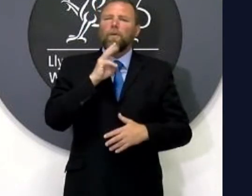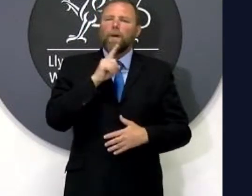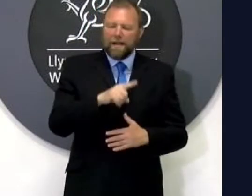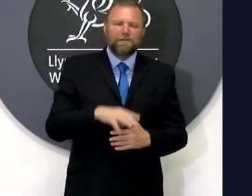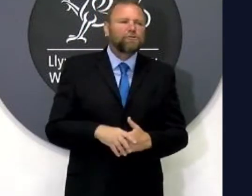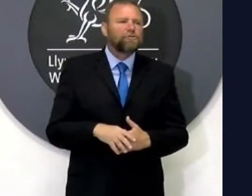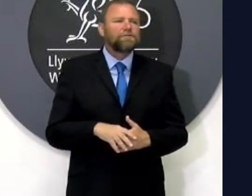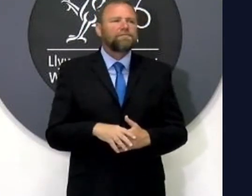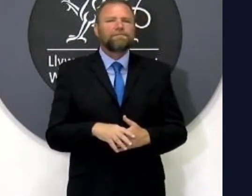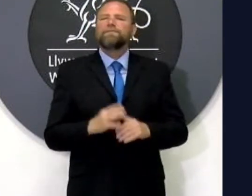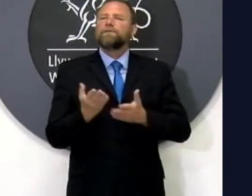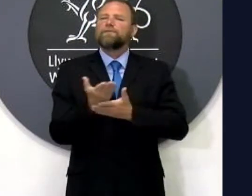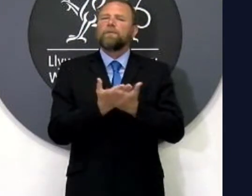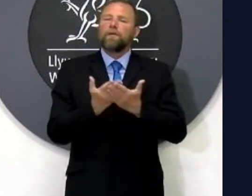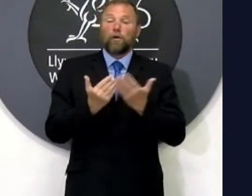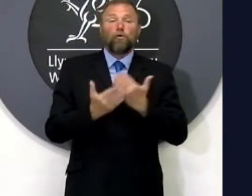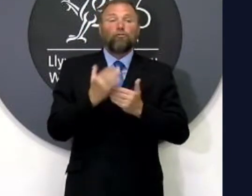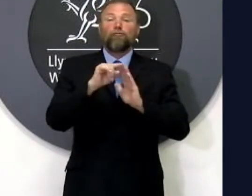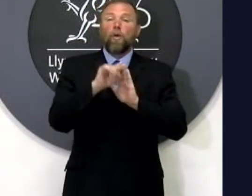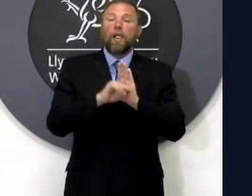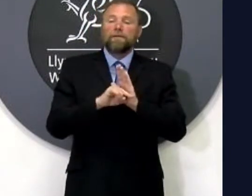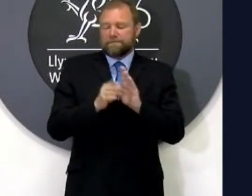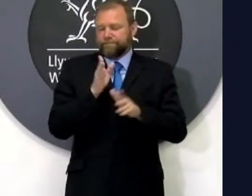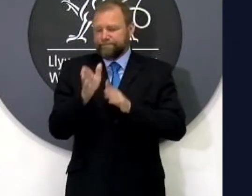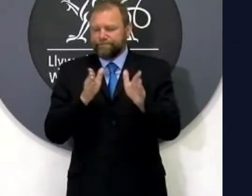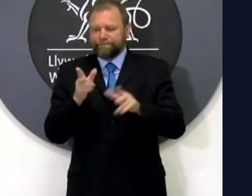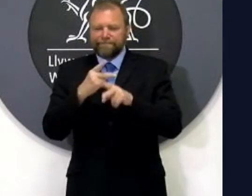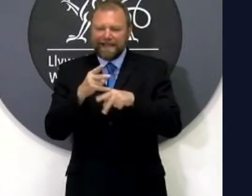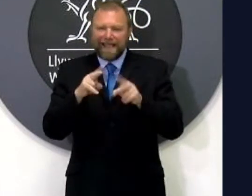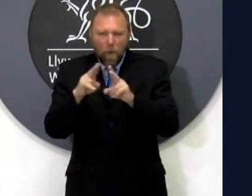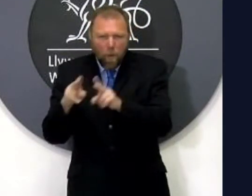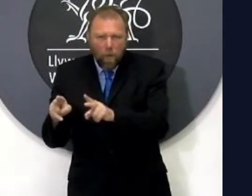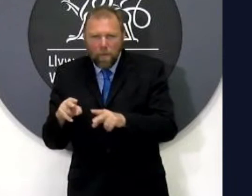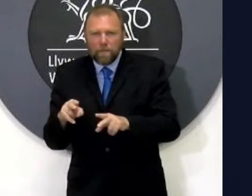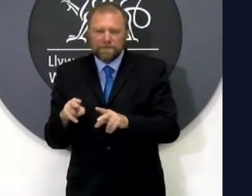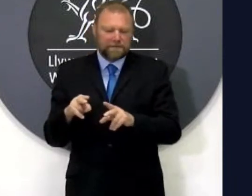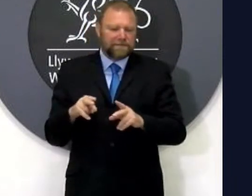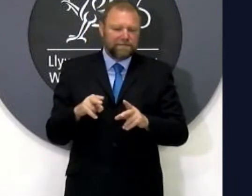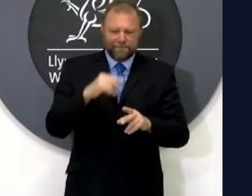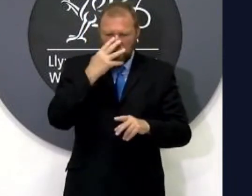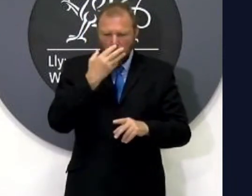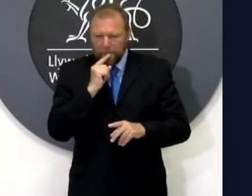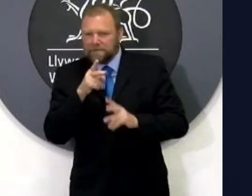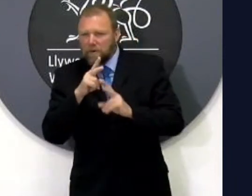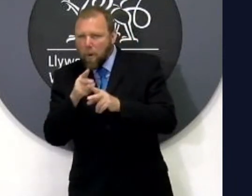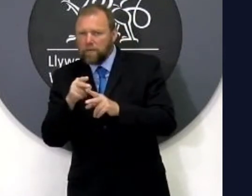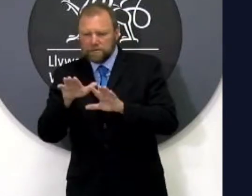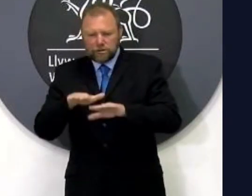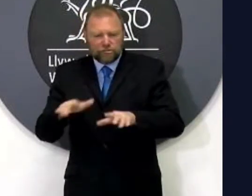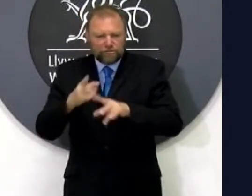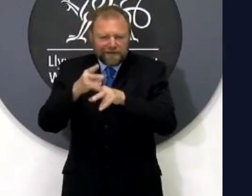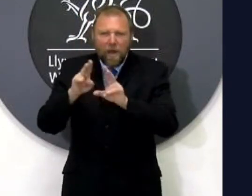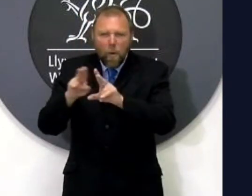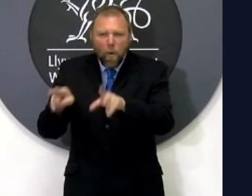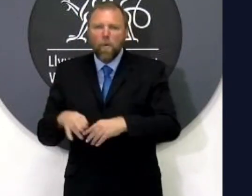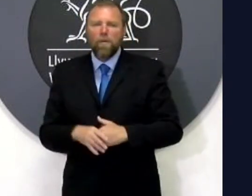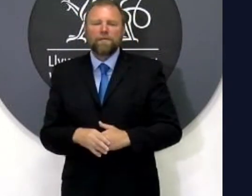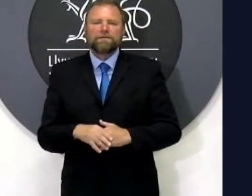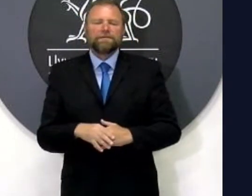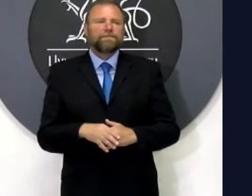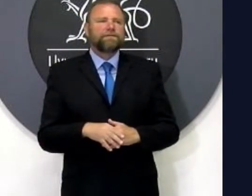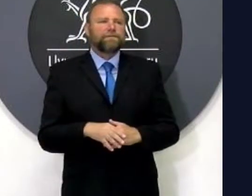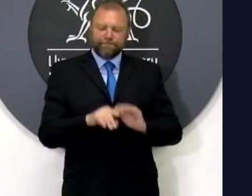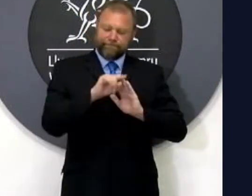cartrefi gofal. Bydd mwy o gyfle gan bobl i ymweld a chanolfannau cartrefi